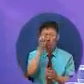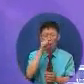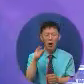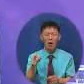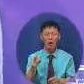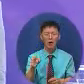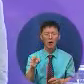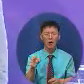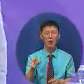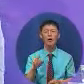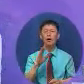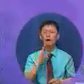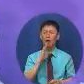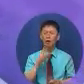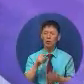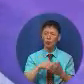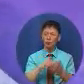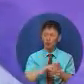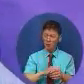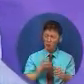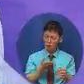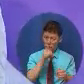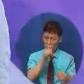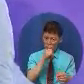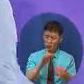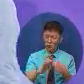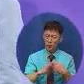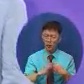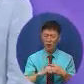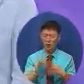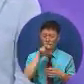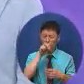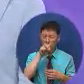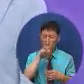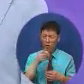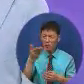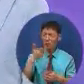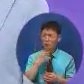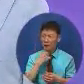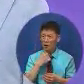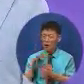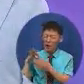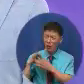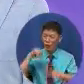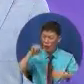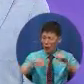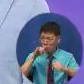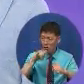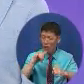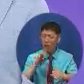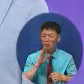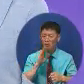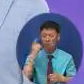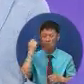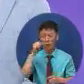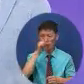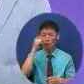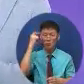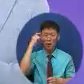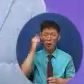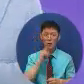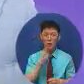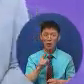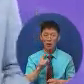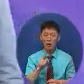것 같아요. 보상 중추를 자극하니까 쥐가 그걸 얻기 위한 행동을 계속하는구나. 이렇게 생각을 했어요. 좋아하니까 또